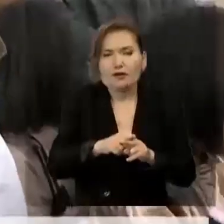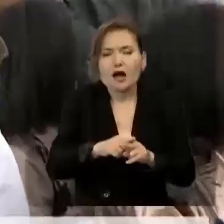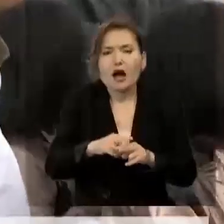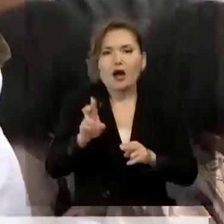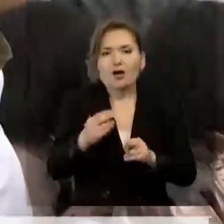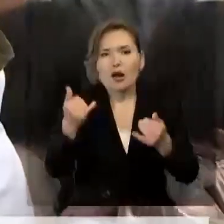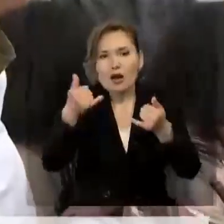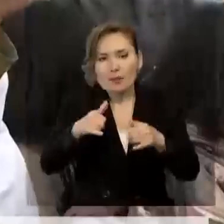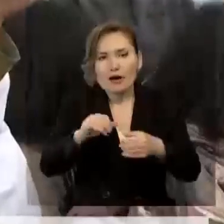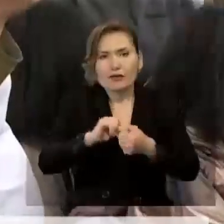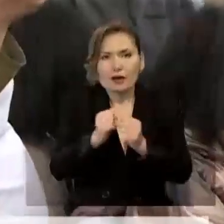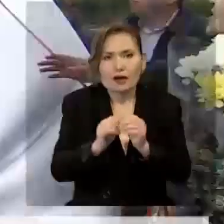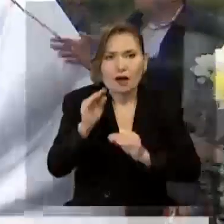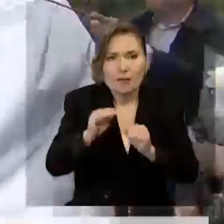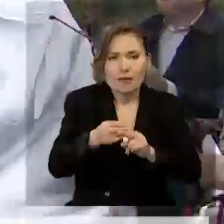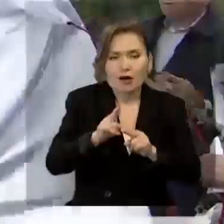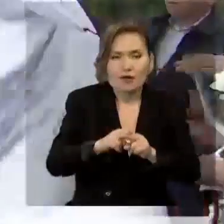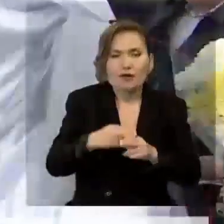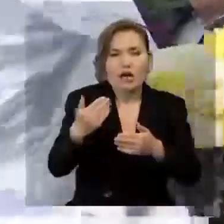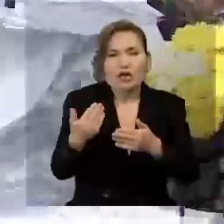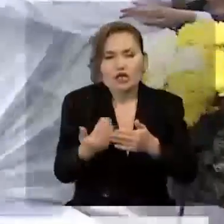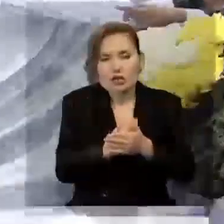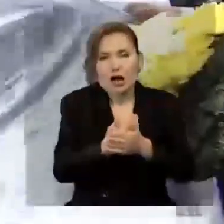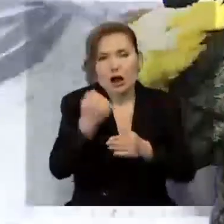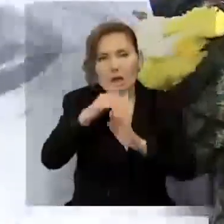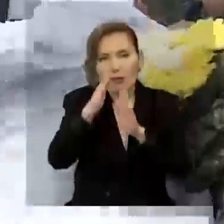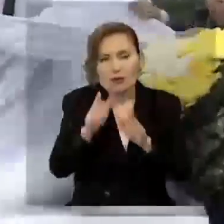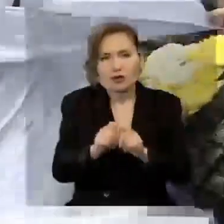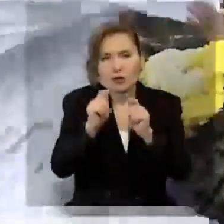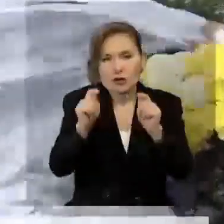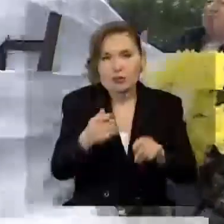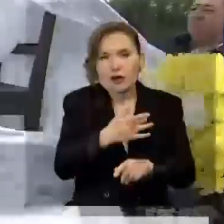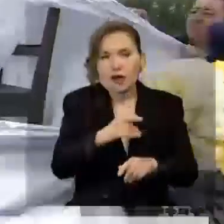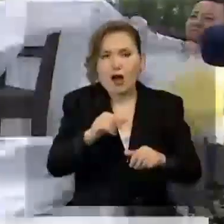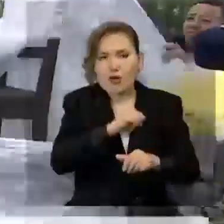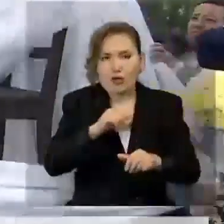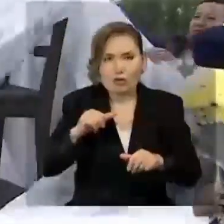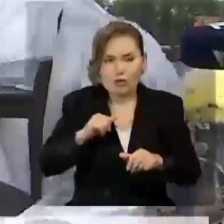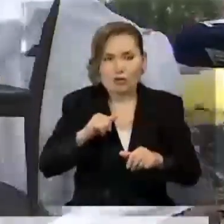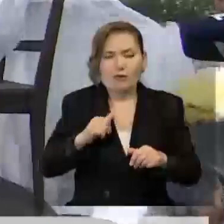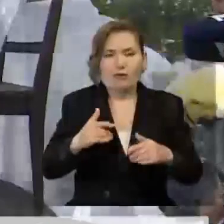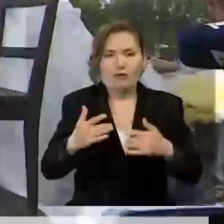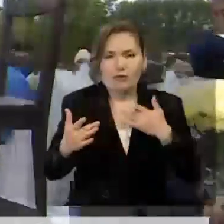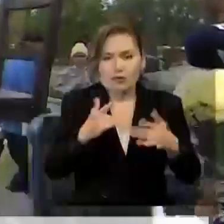құйып гранитпен қаптаған жаңа мүсінді Қожаның рөлін сомдаған актер Нұрлан Сегізбаевтың өзі де